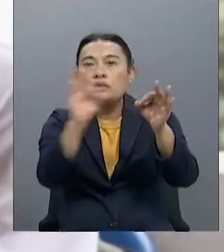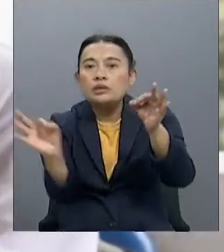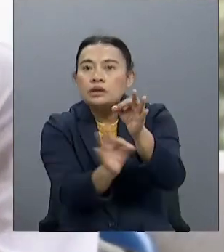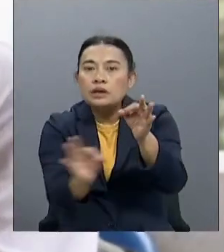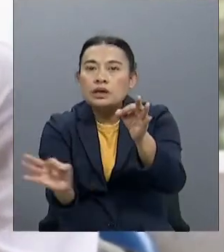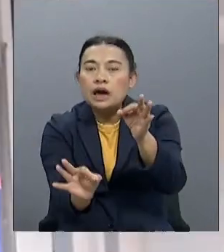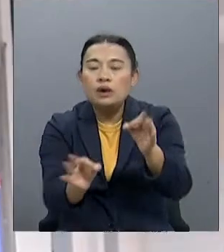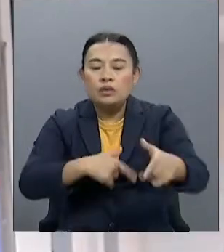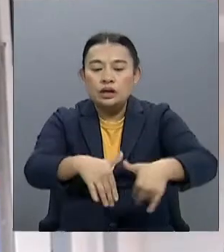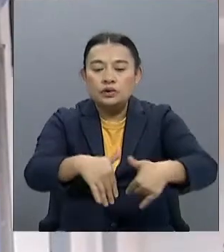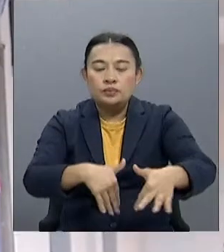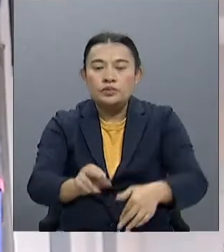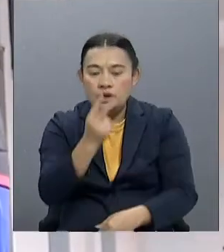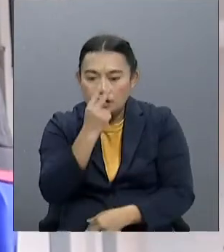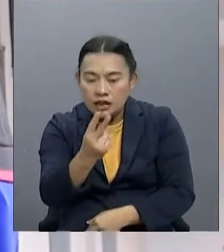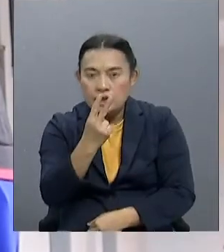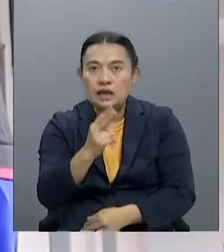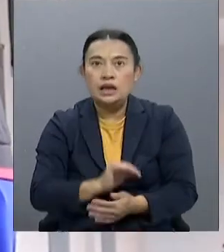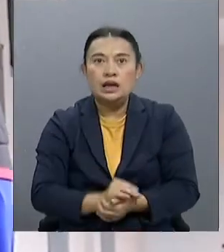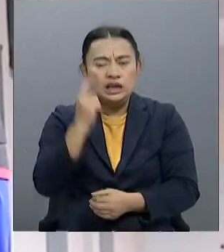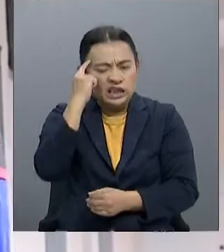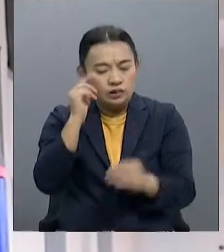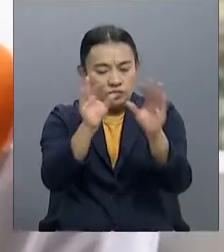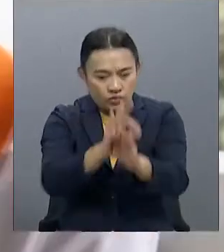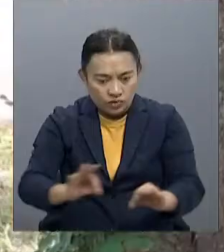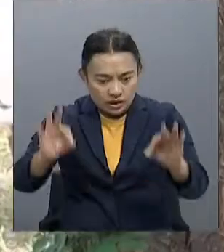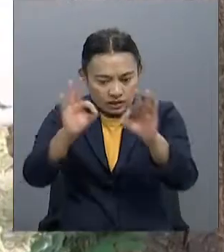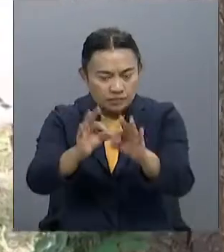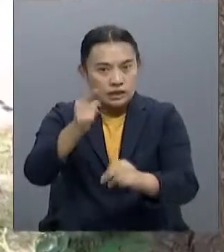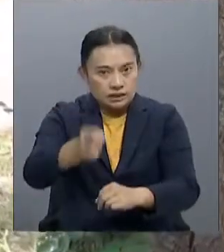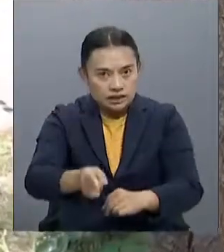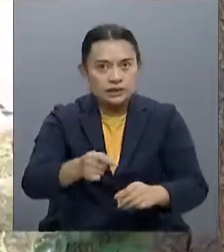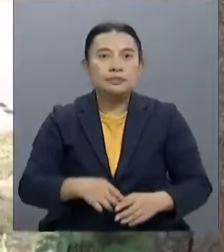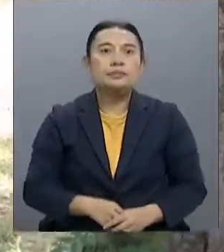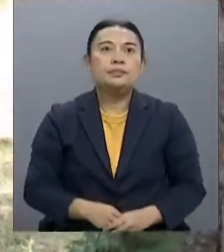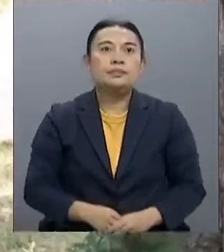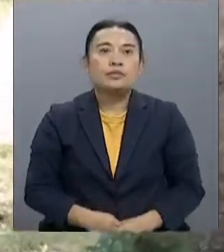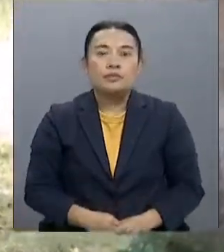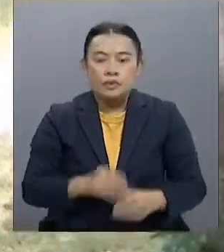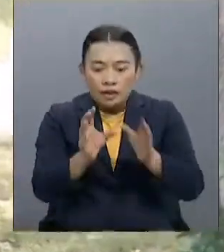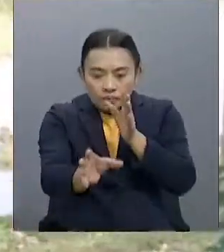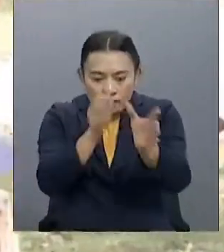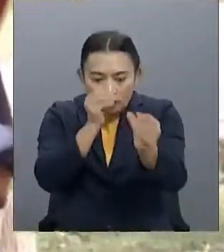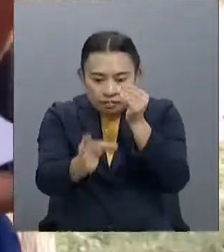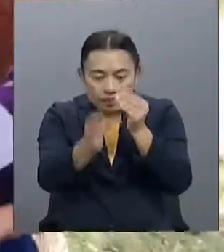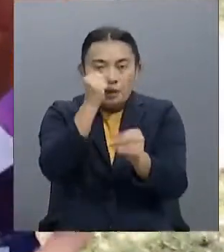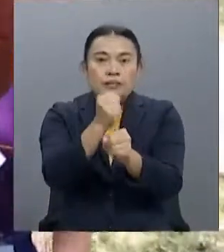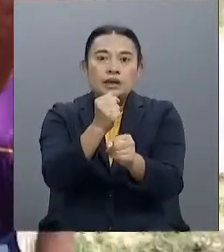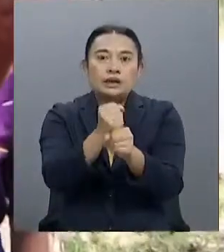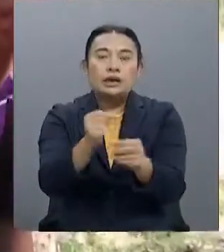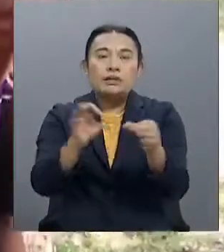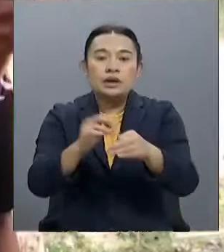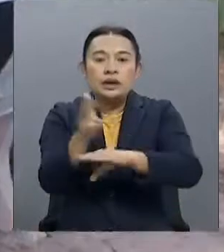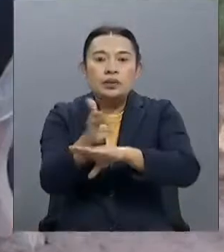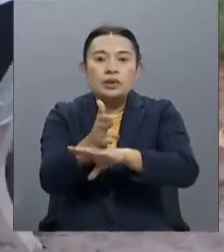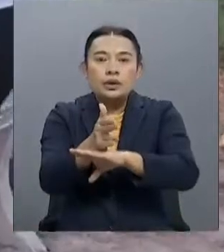วบ้านได้เห็นได้ตระหนักว่าเนี่ยมันเป็นเรื่องสำคัญจริง ๆสร้างกระบวนการเรียนรู้ผ่านการผลิตสื่อหนังสั้นเพื่อ